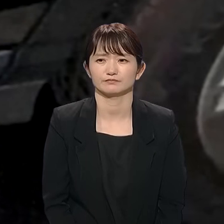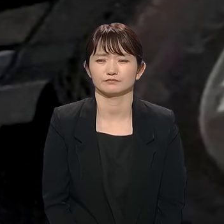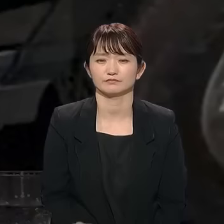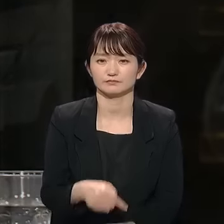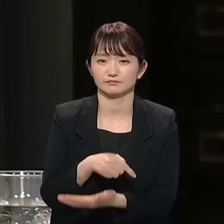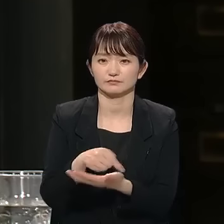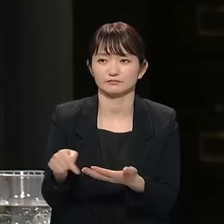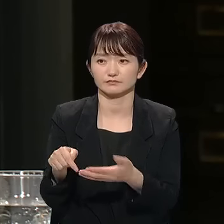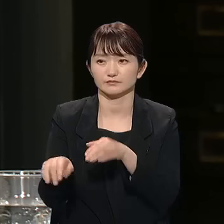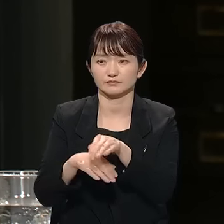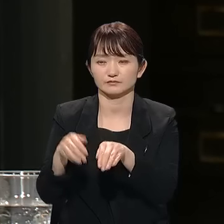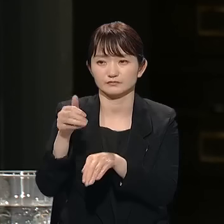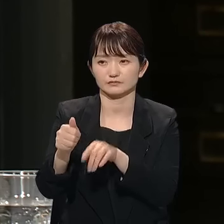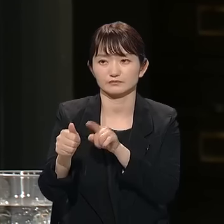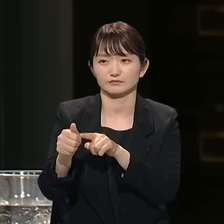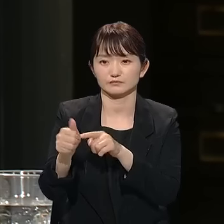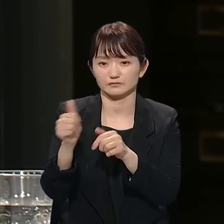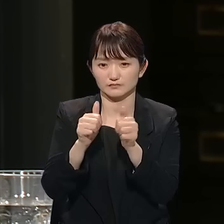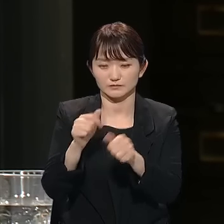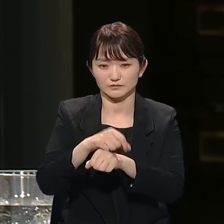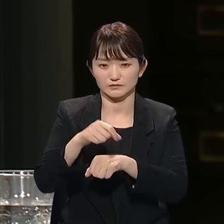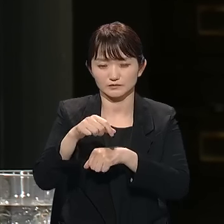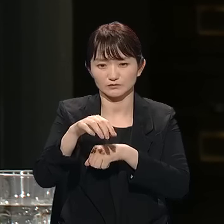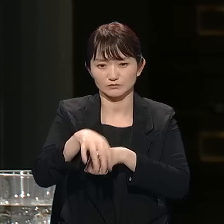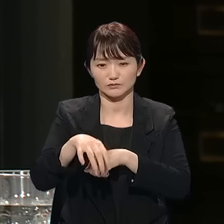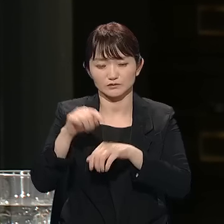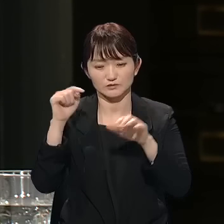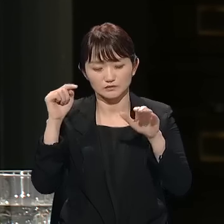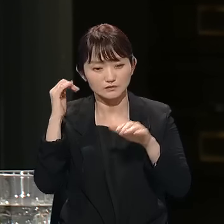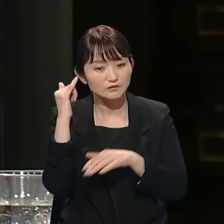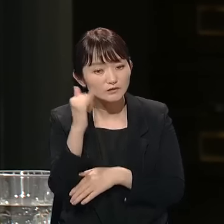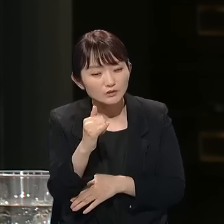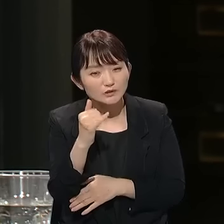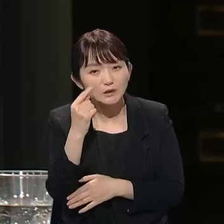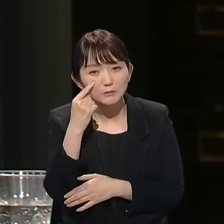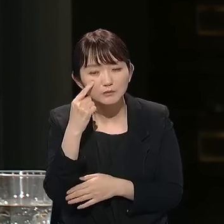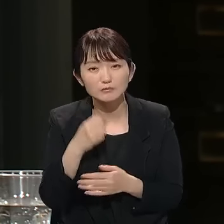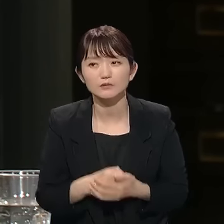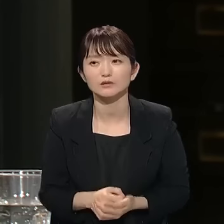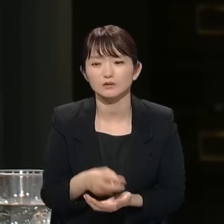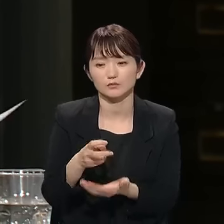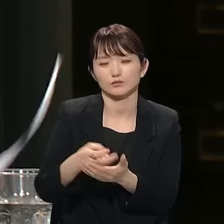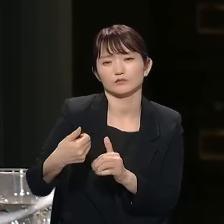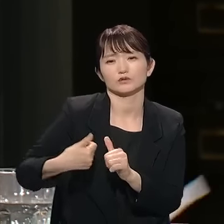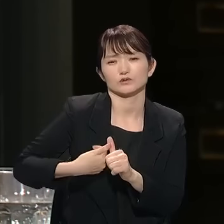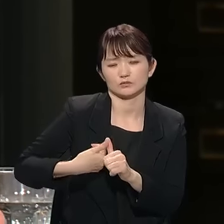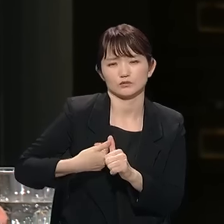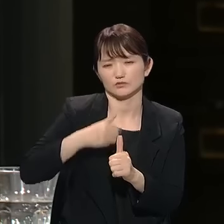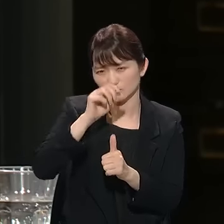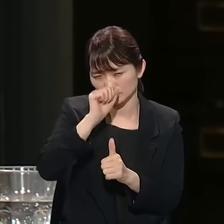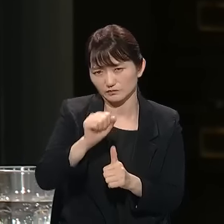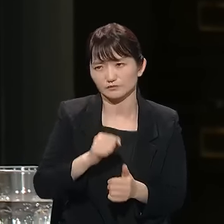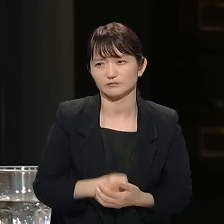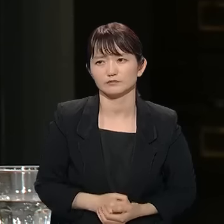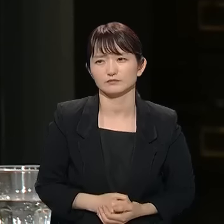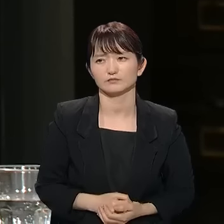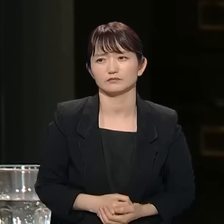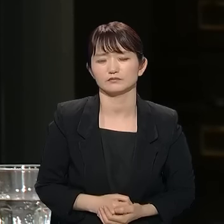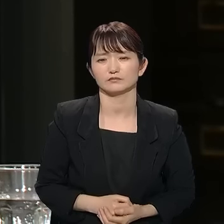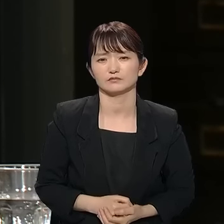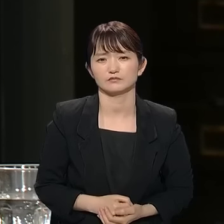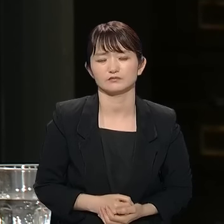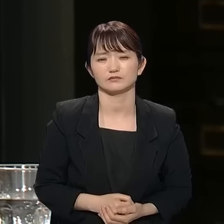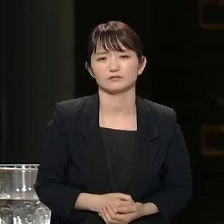차주분이 변호사 뭐 사무실 한번 전화하셔가지고 이 법률 자문을 좀 받아보셨으면 좋겠어요. 백 변호사님